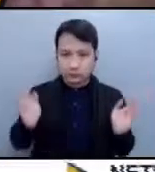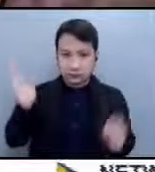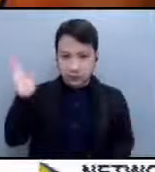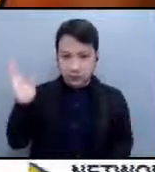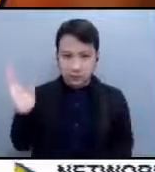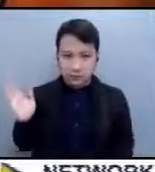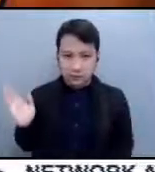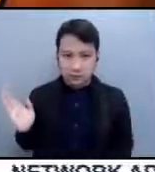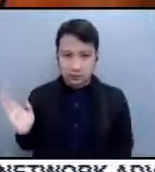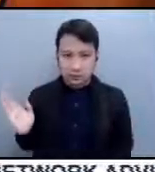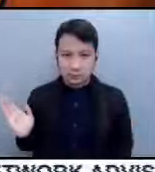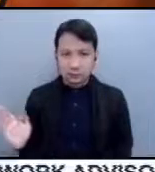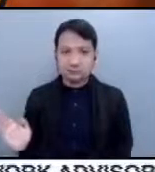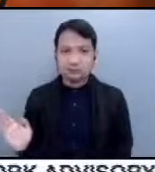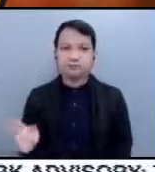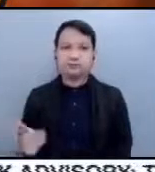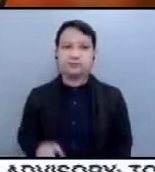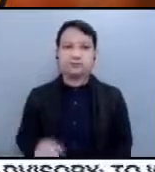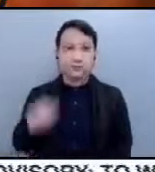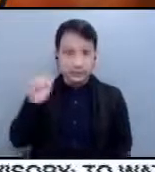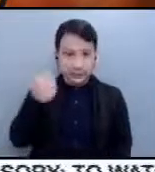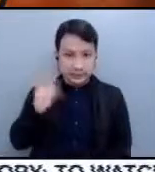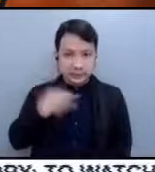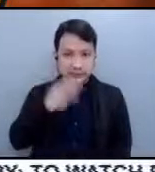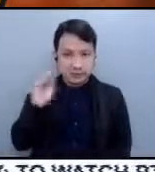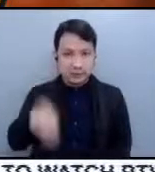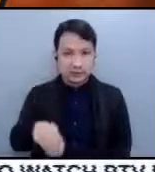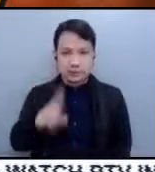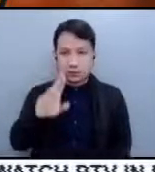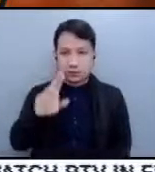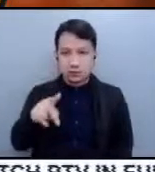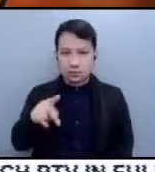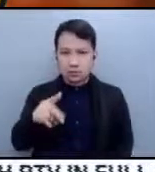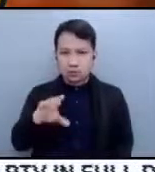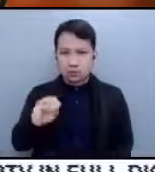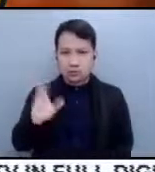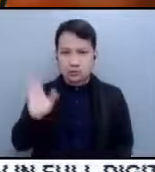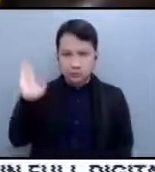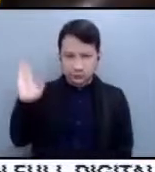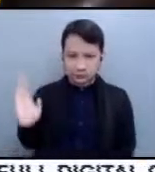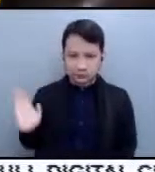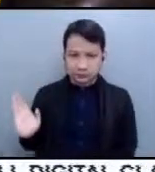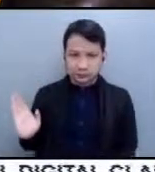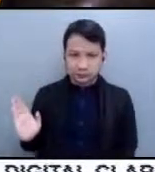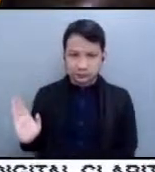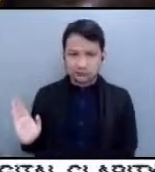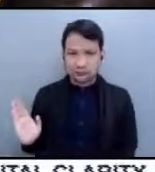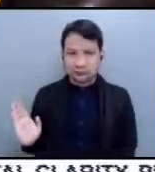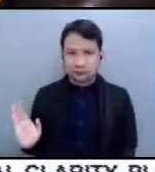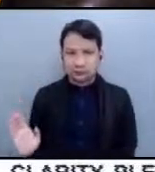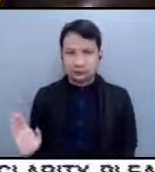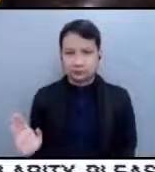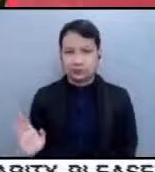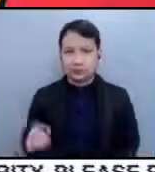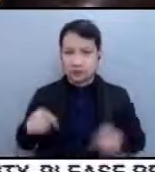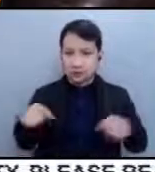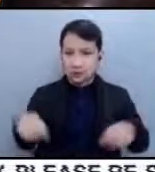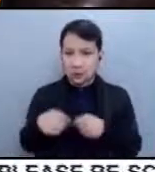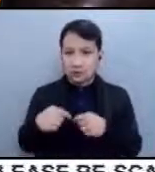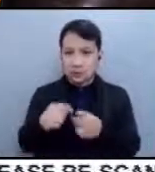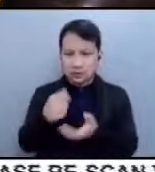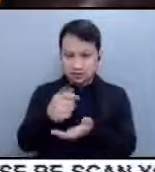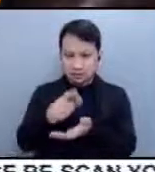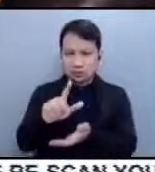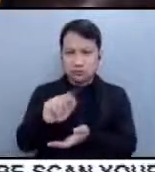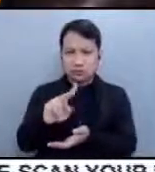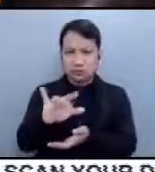10 pesos per tali at ang upo naman 25 pesos per kilo. Pagdating naman sa panggisa, yung luya 180